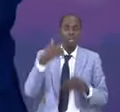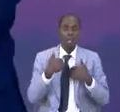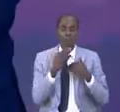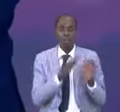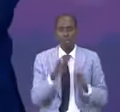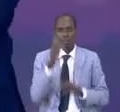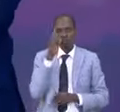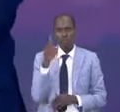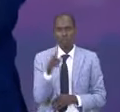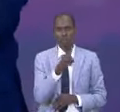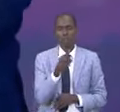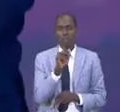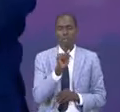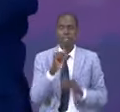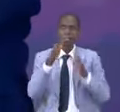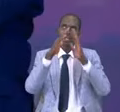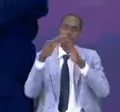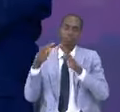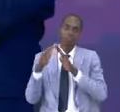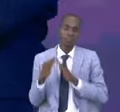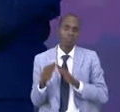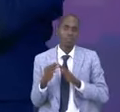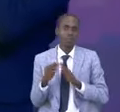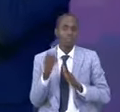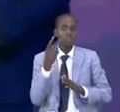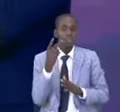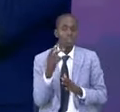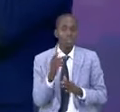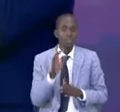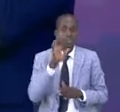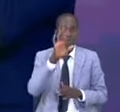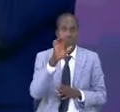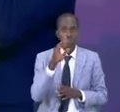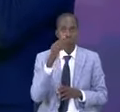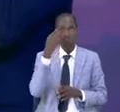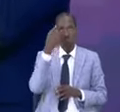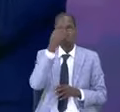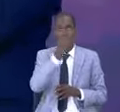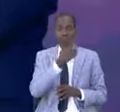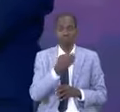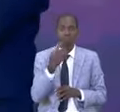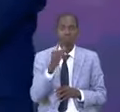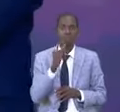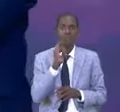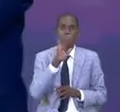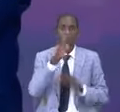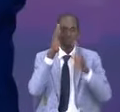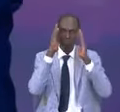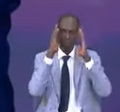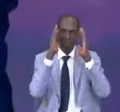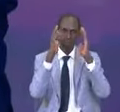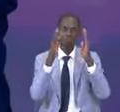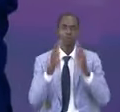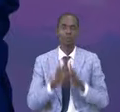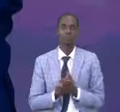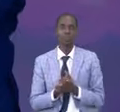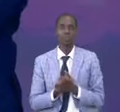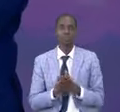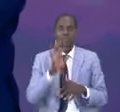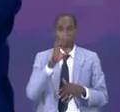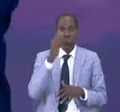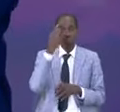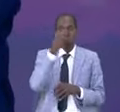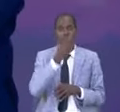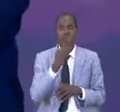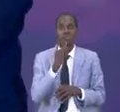savez votre regard c'est votre concentration votre regard c'est votre concentration